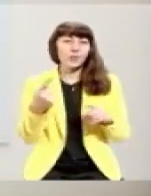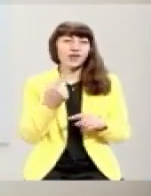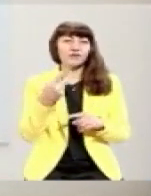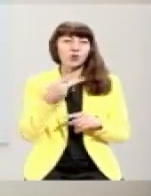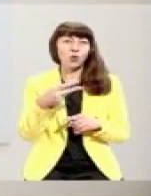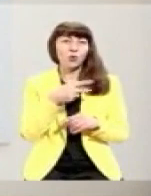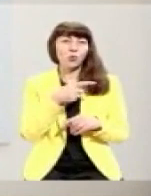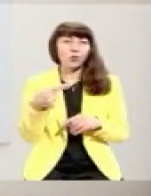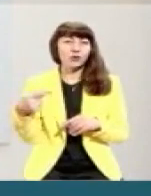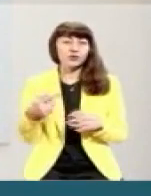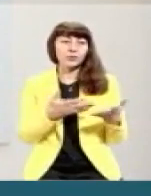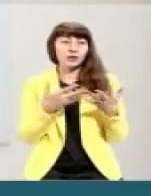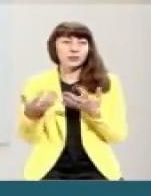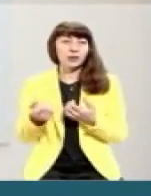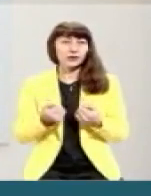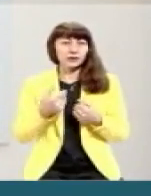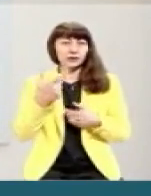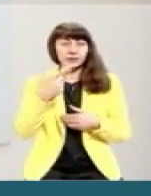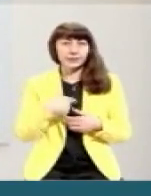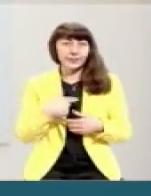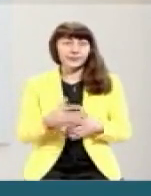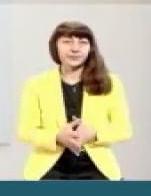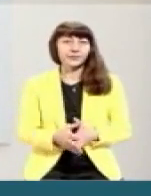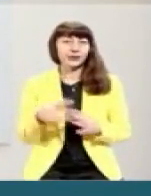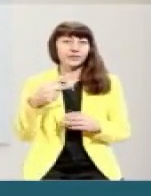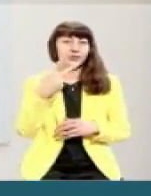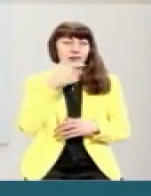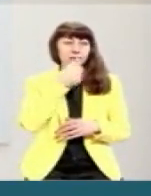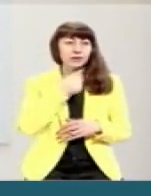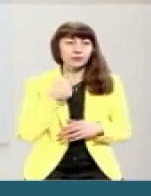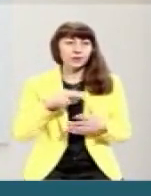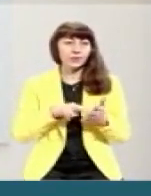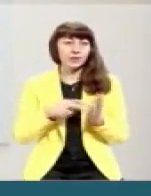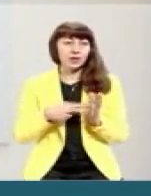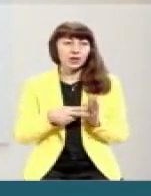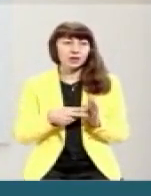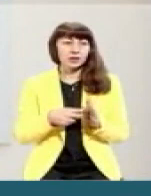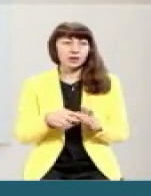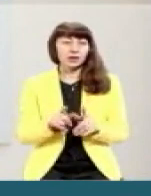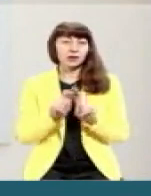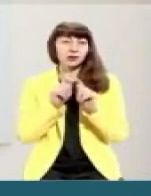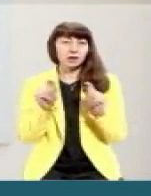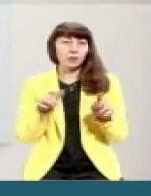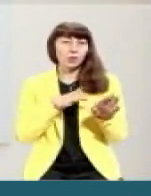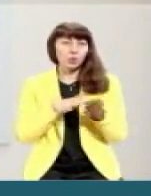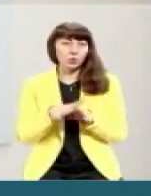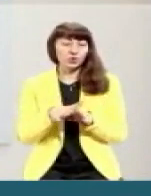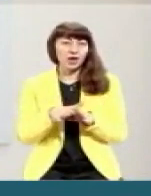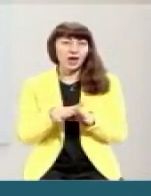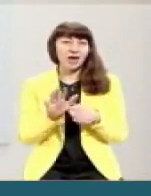уровня, принимает на свою базу. В дальнейшем, в 2023 году, у нас планы того, что развернуть полноценное